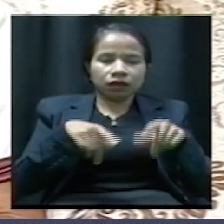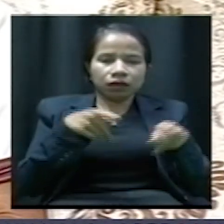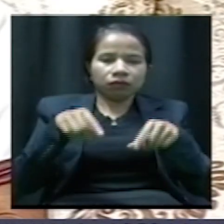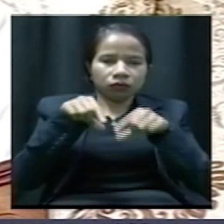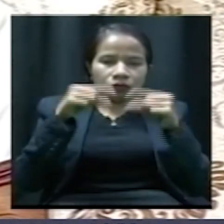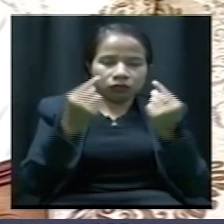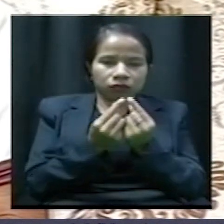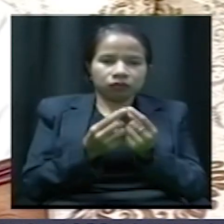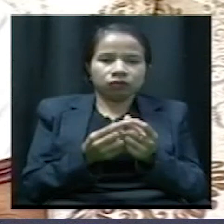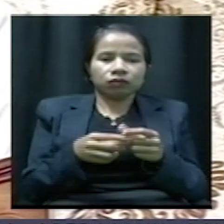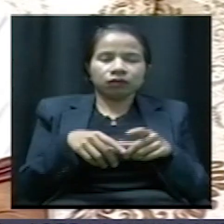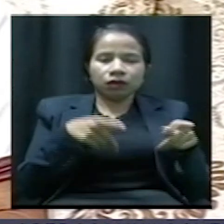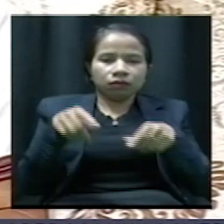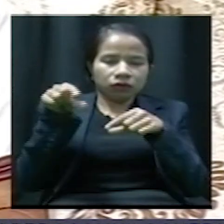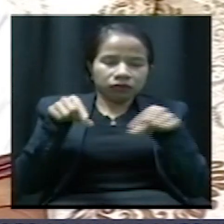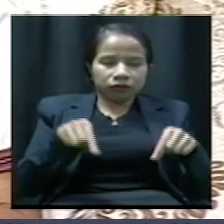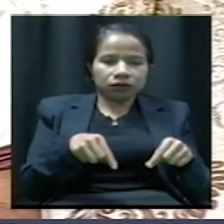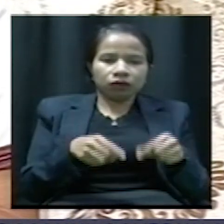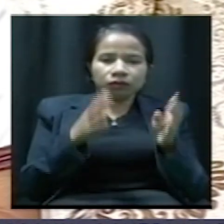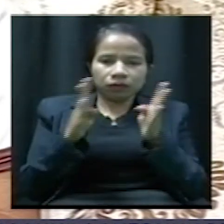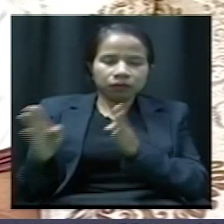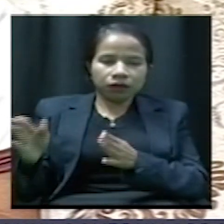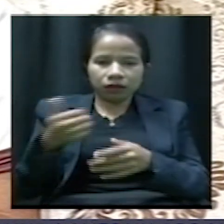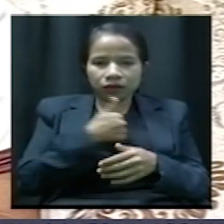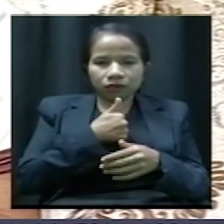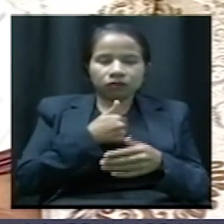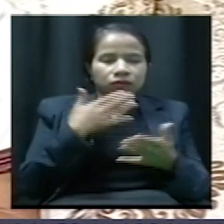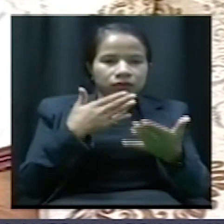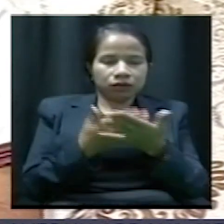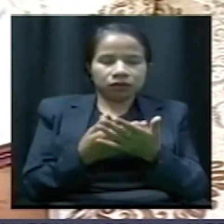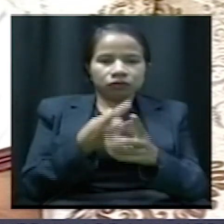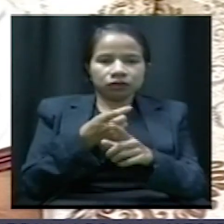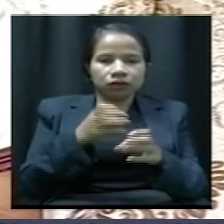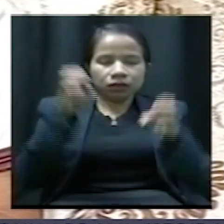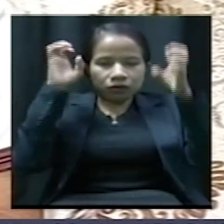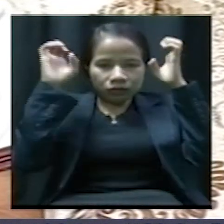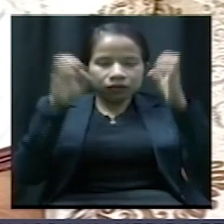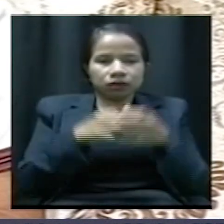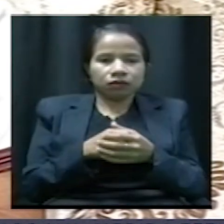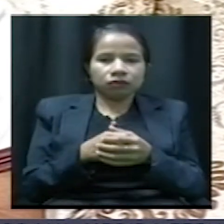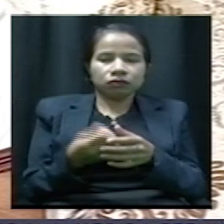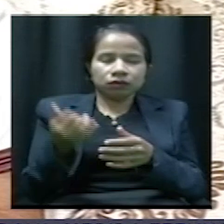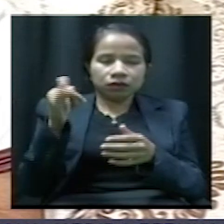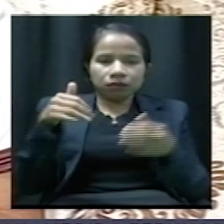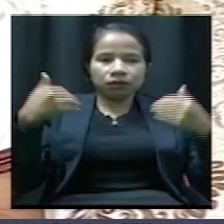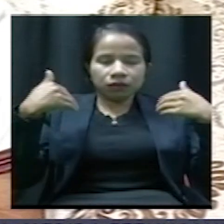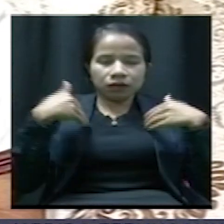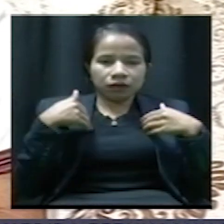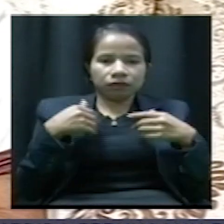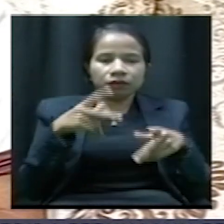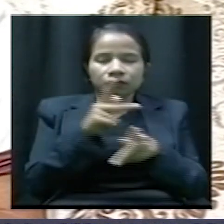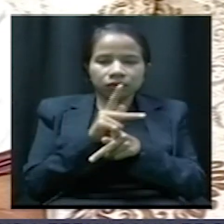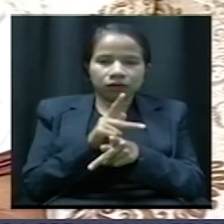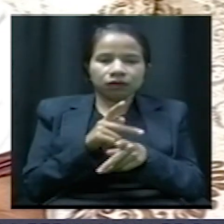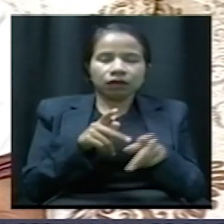emo deficiency sira atu preparaan hodiak lihusi edukasaun formal edukasaun non formal sirane be makia